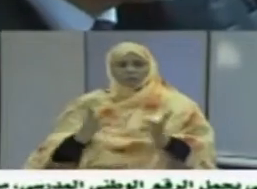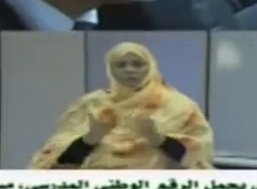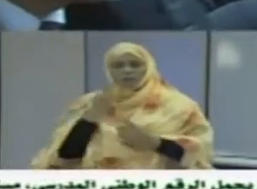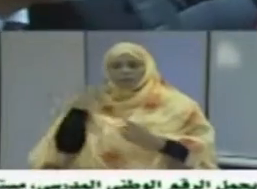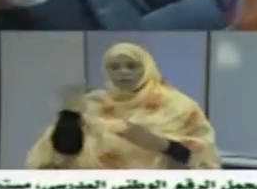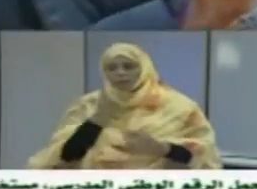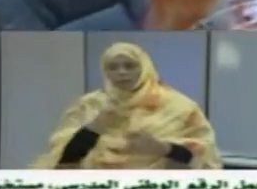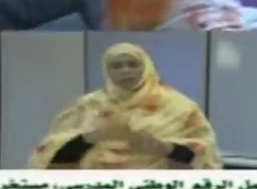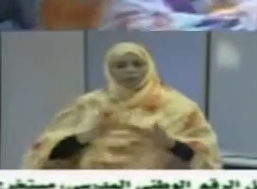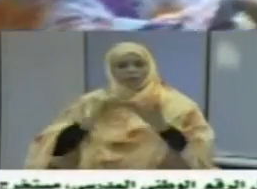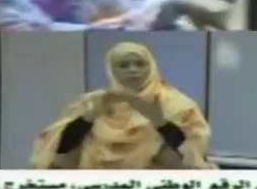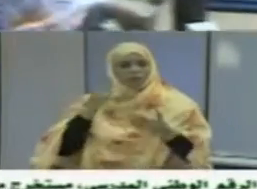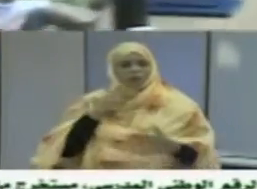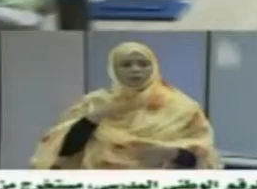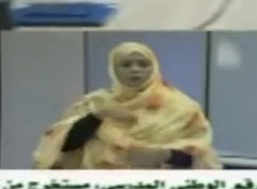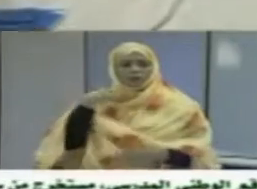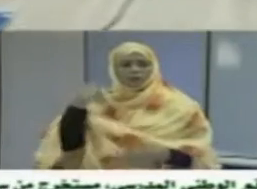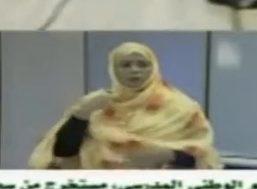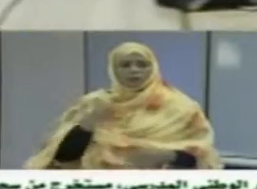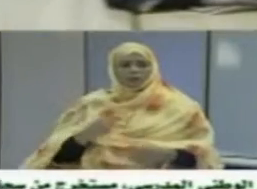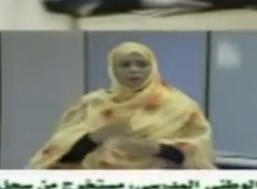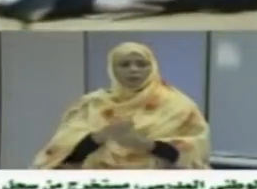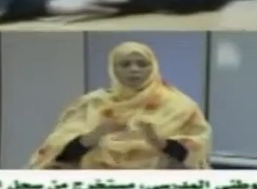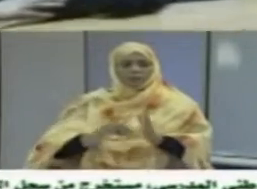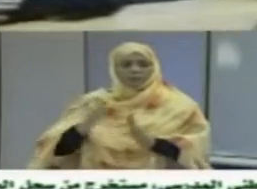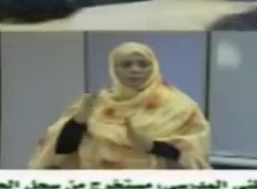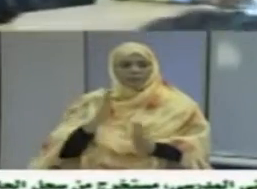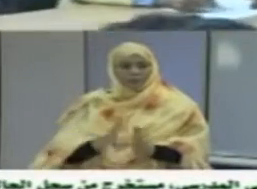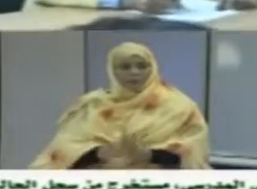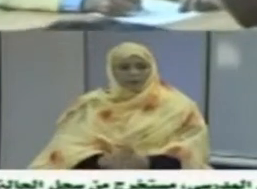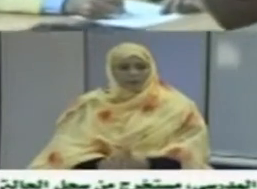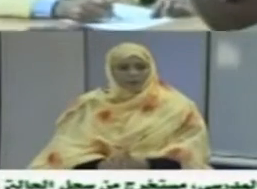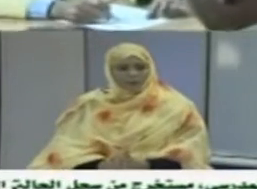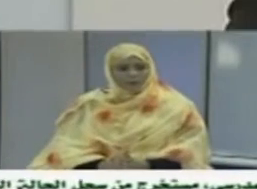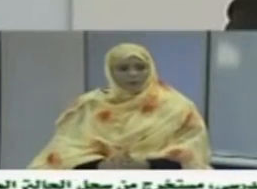أجل دعم هذا القطاع والعمل على ترقيته.